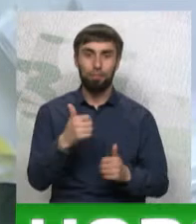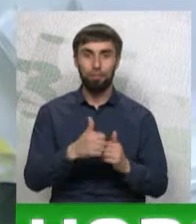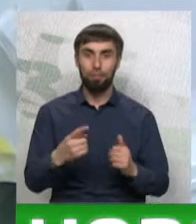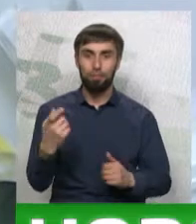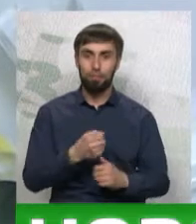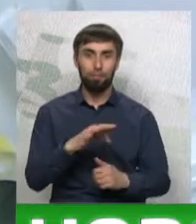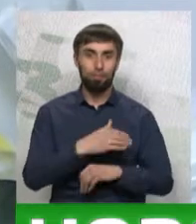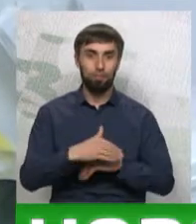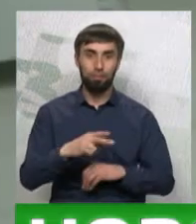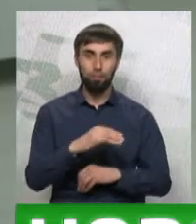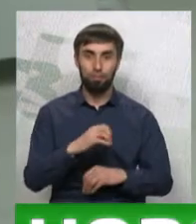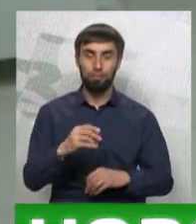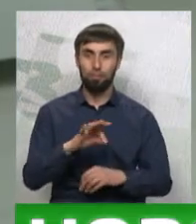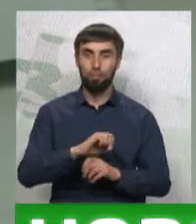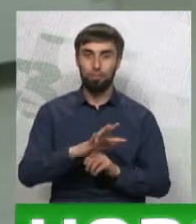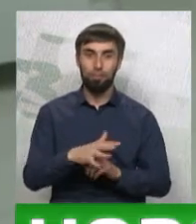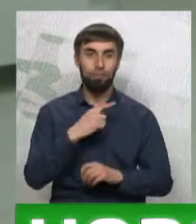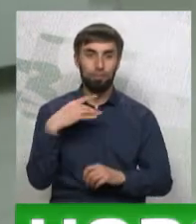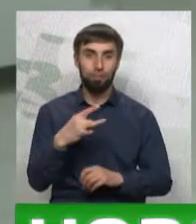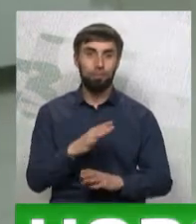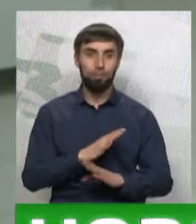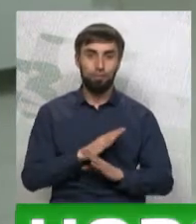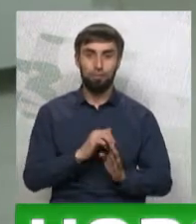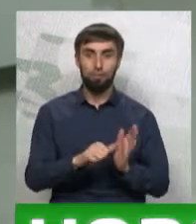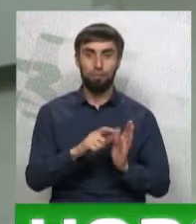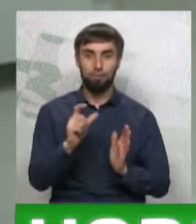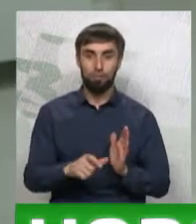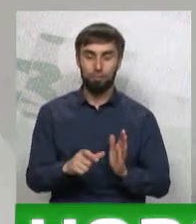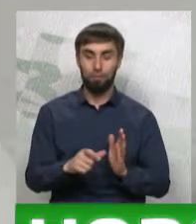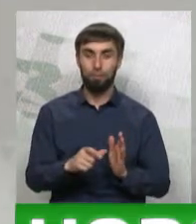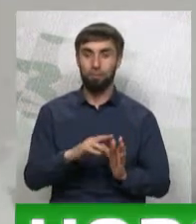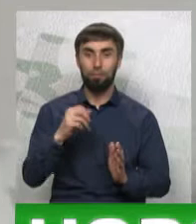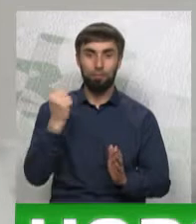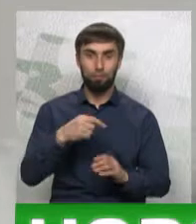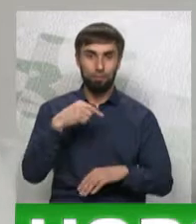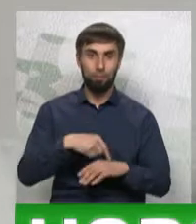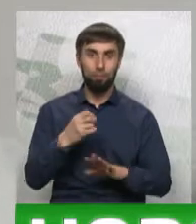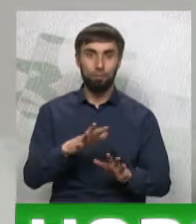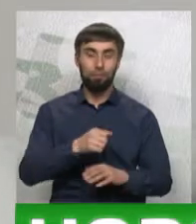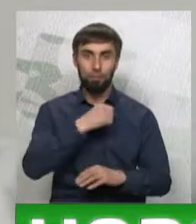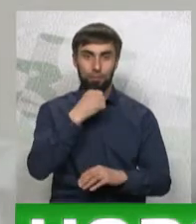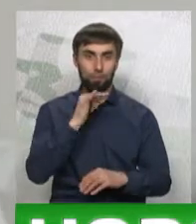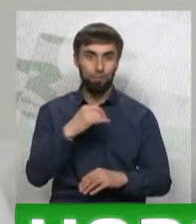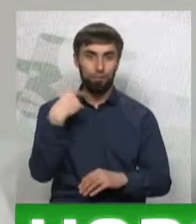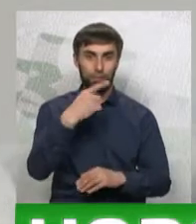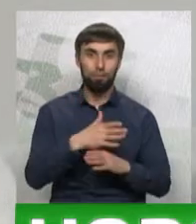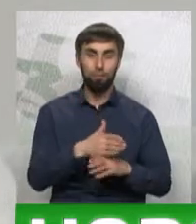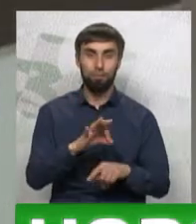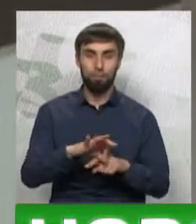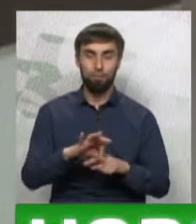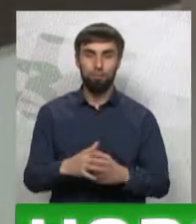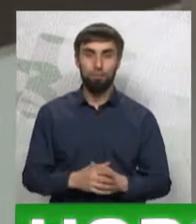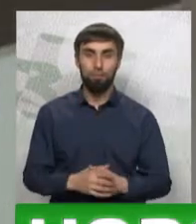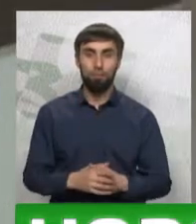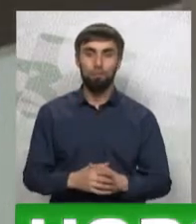неделю по официальным данным от крана вируса в регионе умирают шесть человек под удар попадают не только пожилые или лица с хроническими заболеваниями